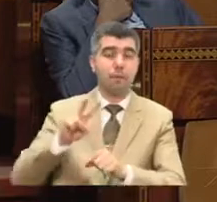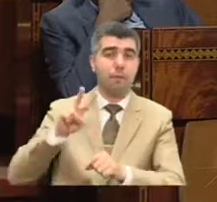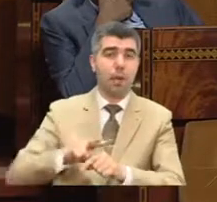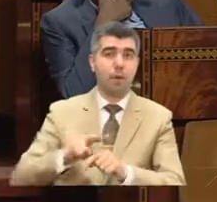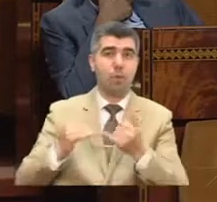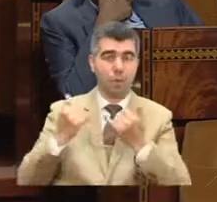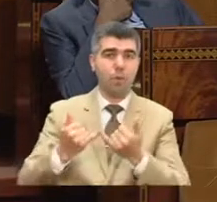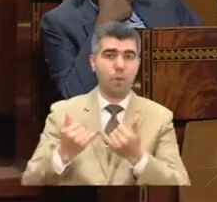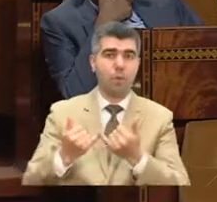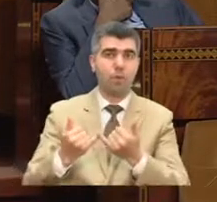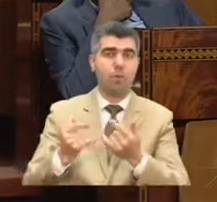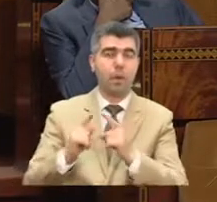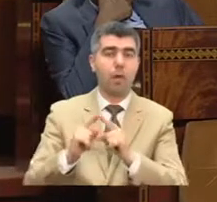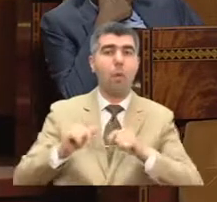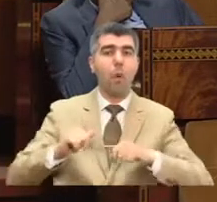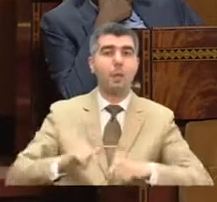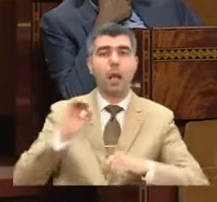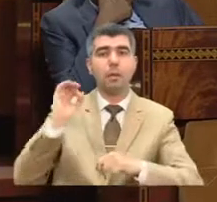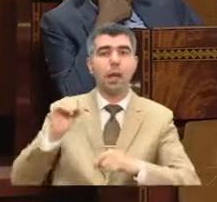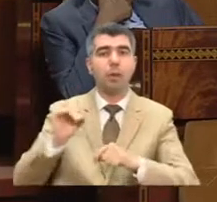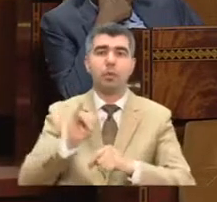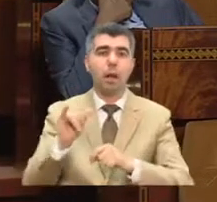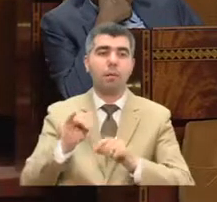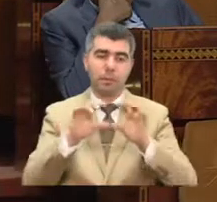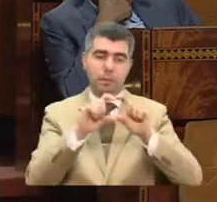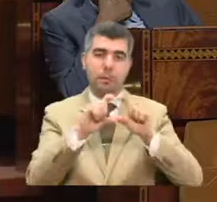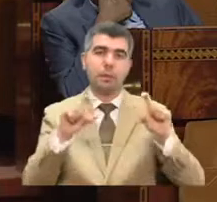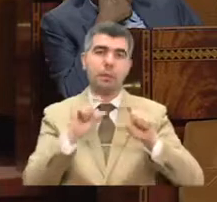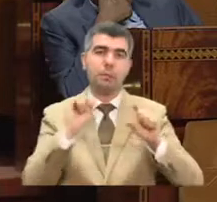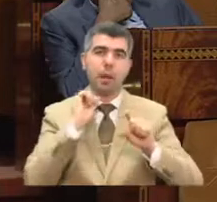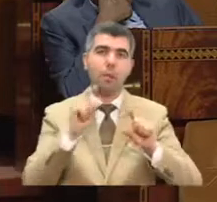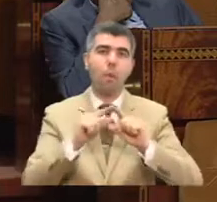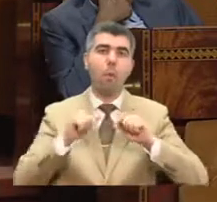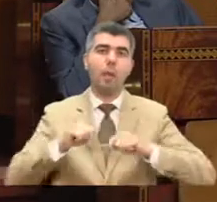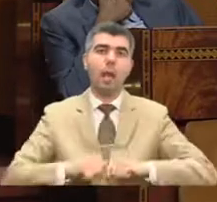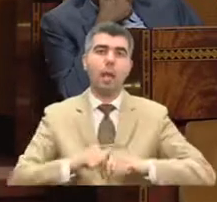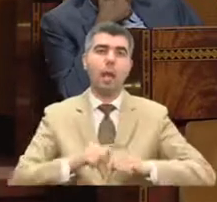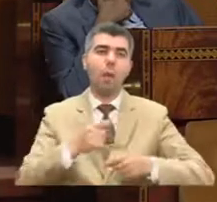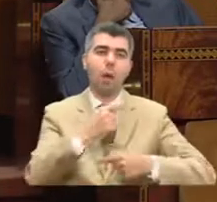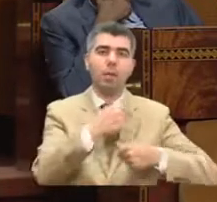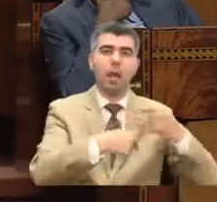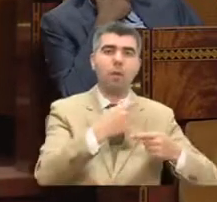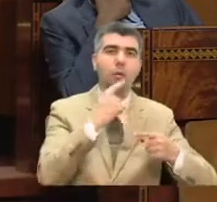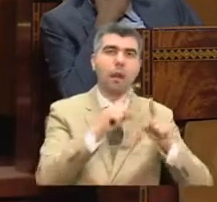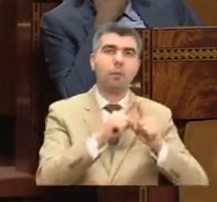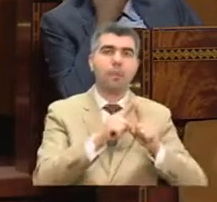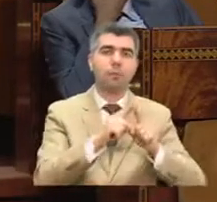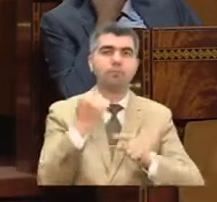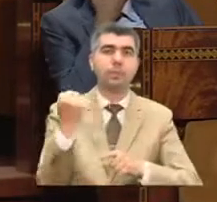ليس على مستوى وزارتكم وإنما على مستوى وزارة أخرى، مما ينعكس سلبا على نشاط